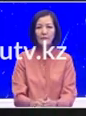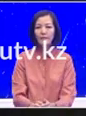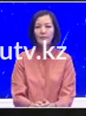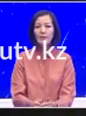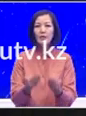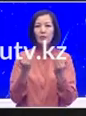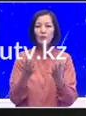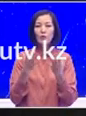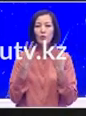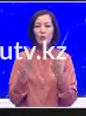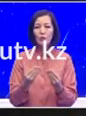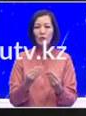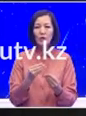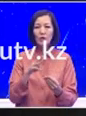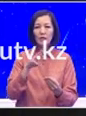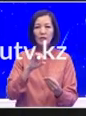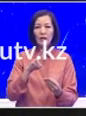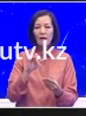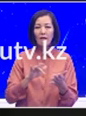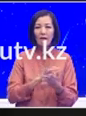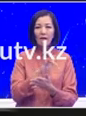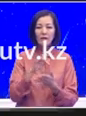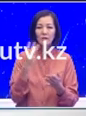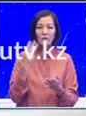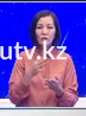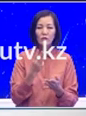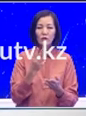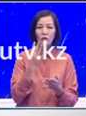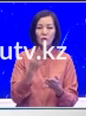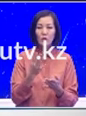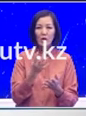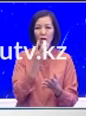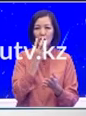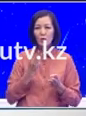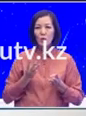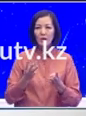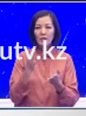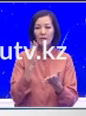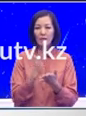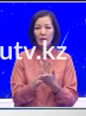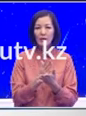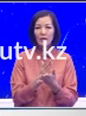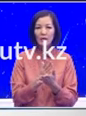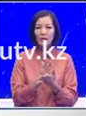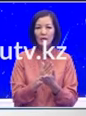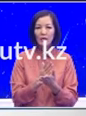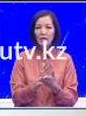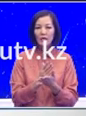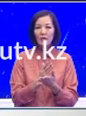Бүгінгі күнге бізде Талғар қаласында 34 қазандық бар. Соның мына біз тұрғанымыз Бозторға